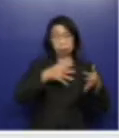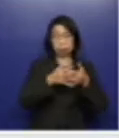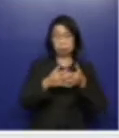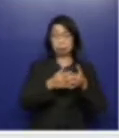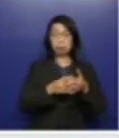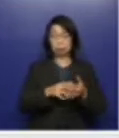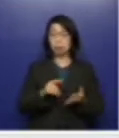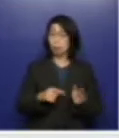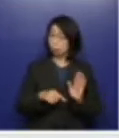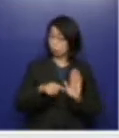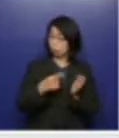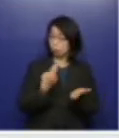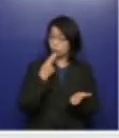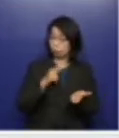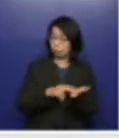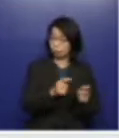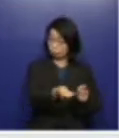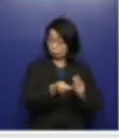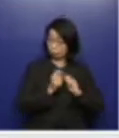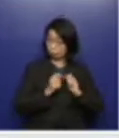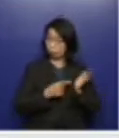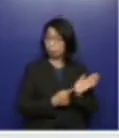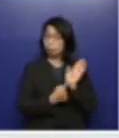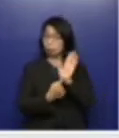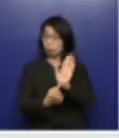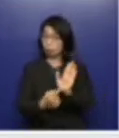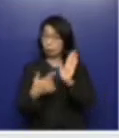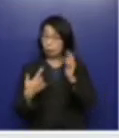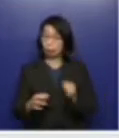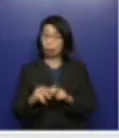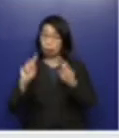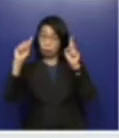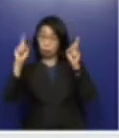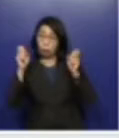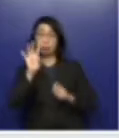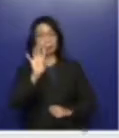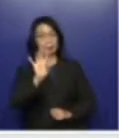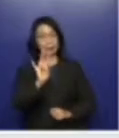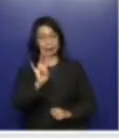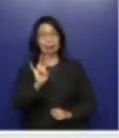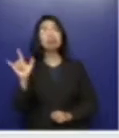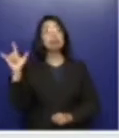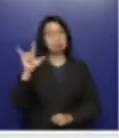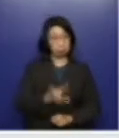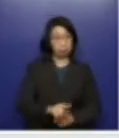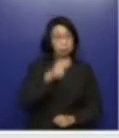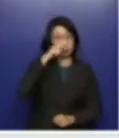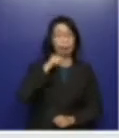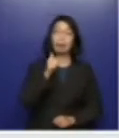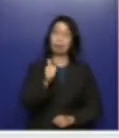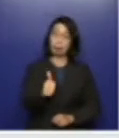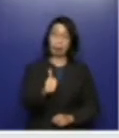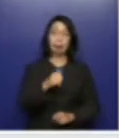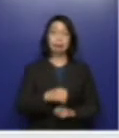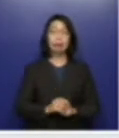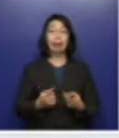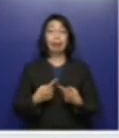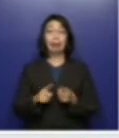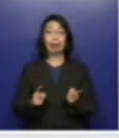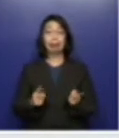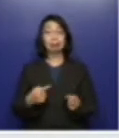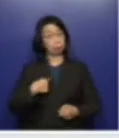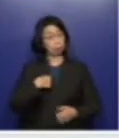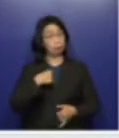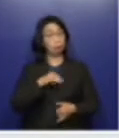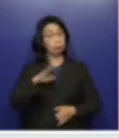ะครับได้รับการยกเว้นตามคำสั่งข้อที่7ก็เข้ามาได้และการเข้ามานั้นก็ปฏิบัติตามม